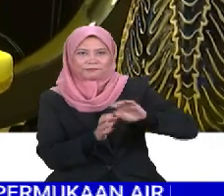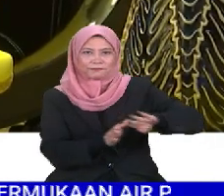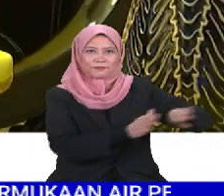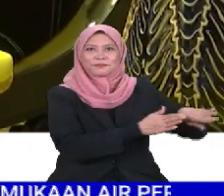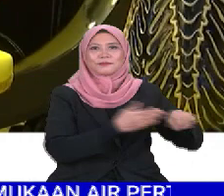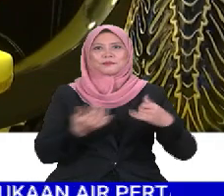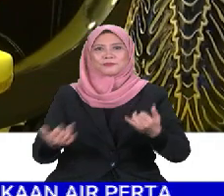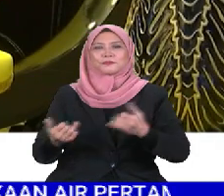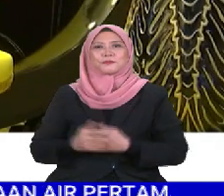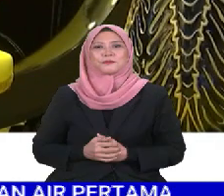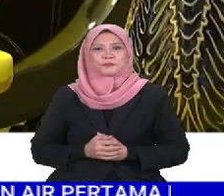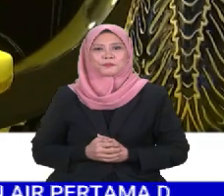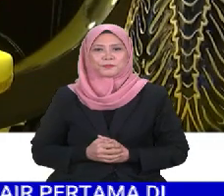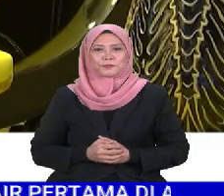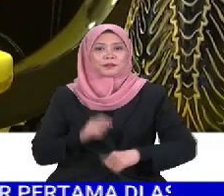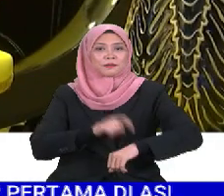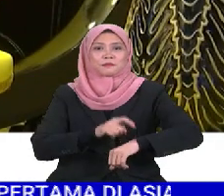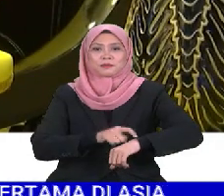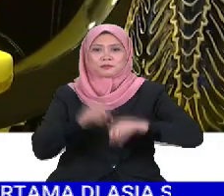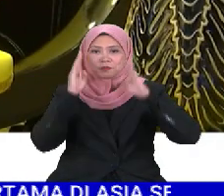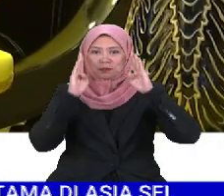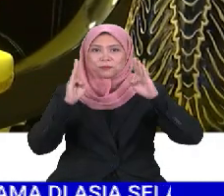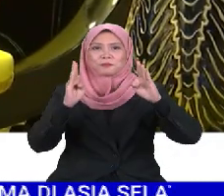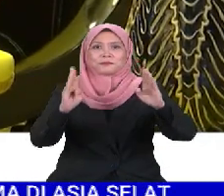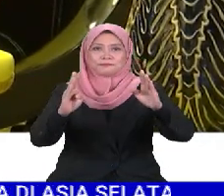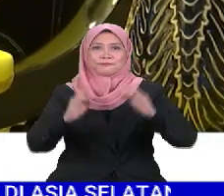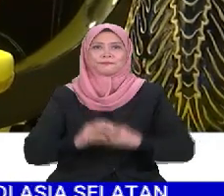ideologi telah dibentuk. Sekarang masa untuk bekerja.